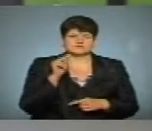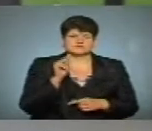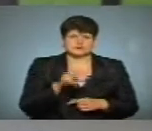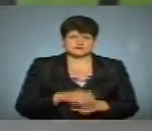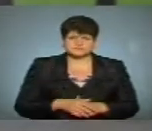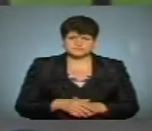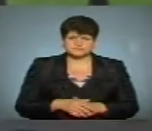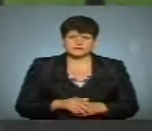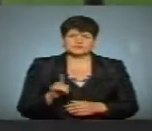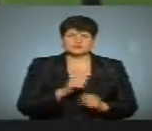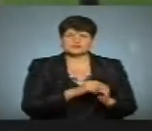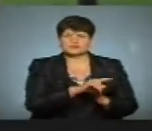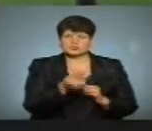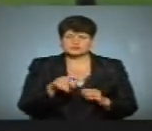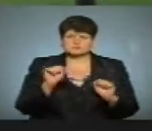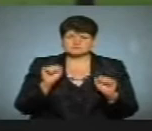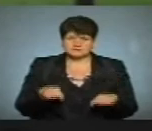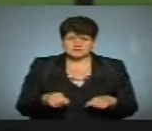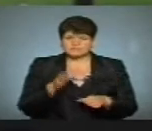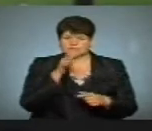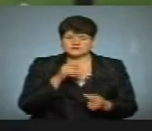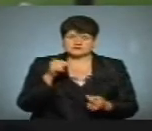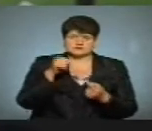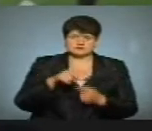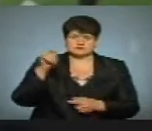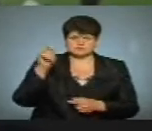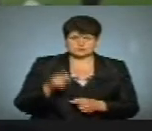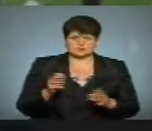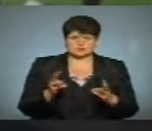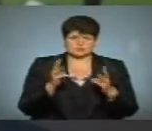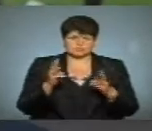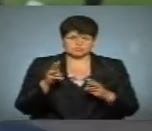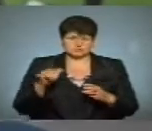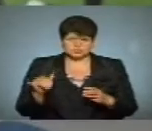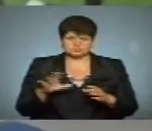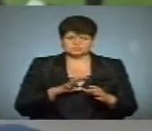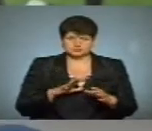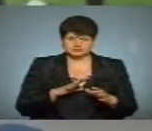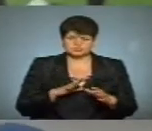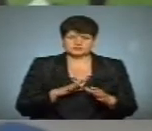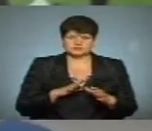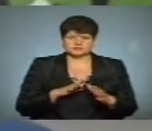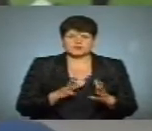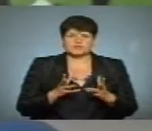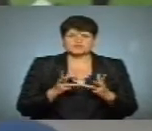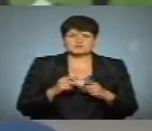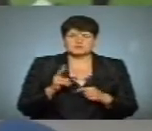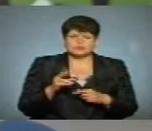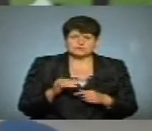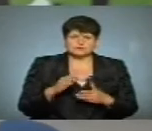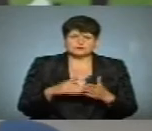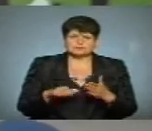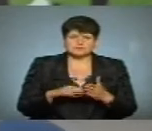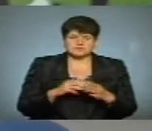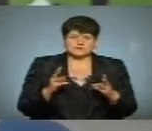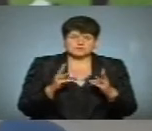Аби кожен зумів вчасно прибути на пожежу, аби були розгорнуті пожежні розрахунки, ну і ліквідувати